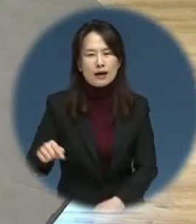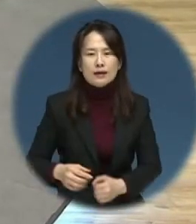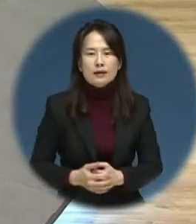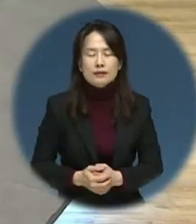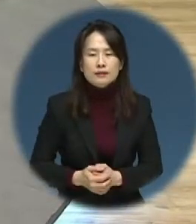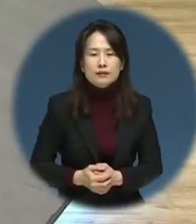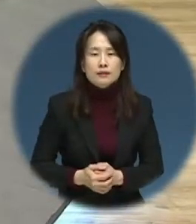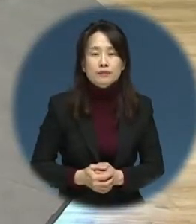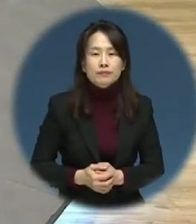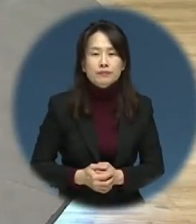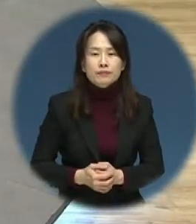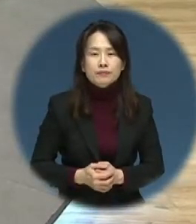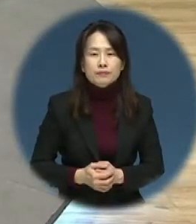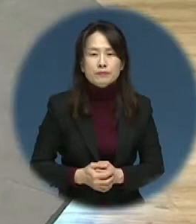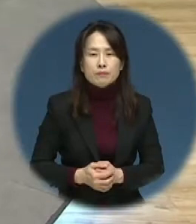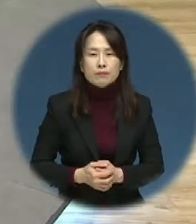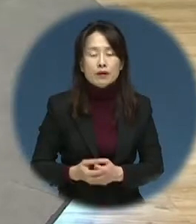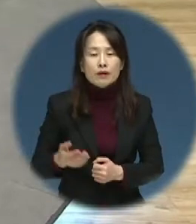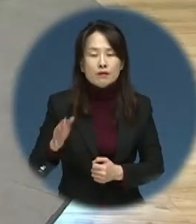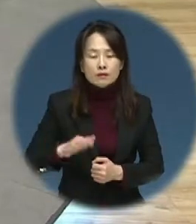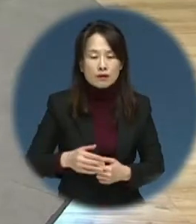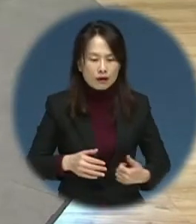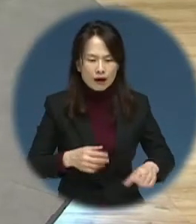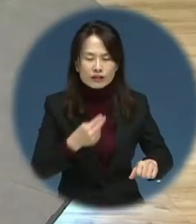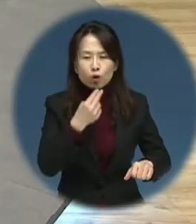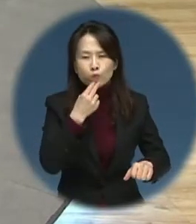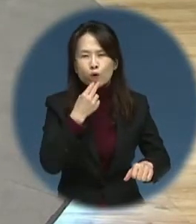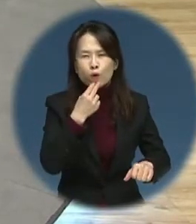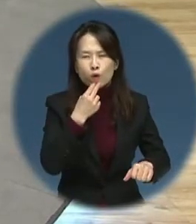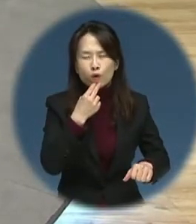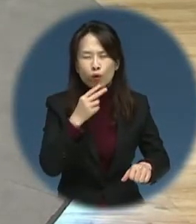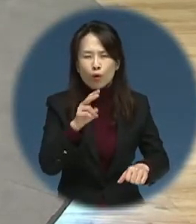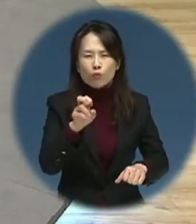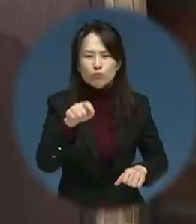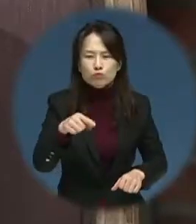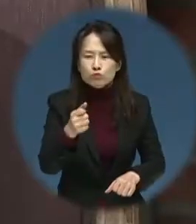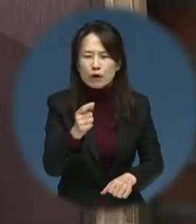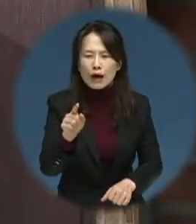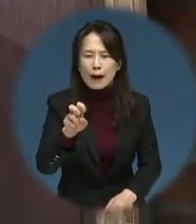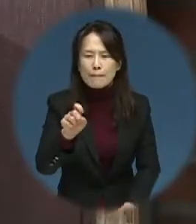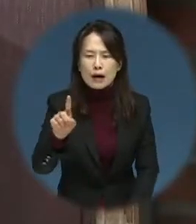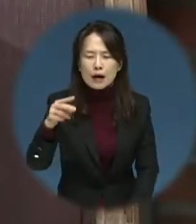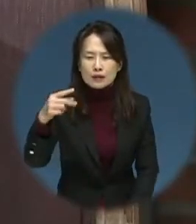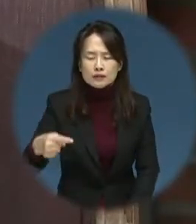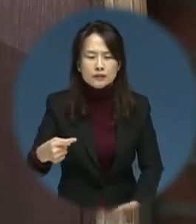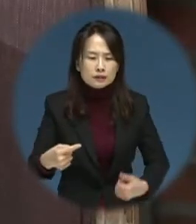사회에서 아들 없이 파티마라는 딸 하나 남기고 죽습니다. 그러니까 이제 가계가